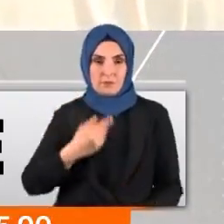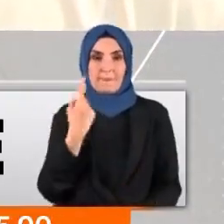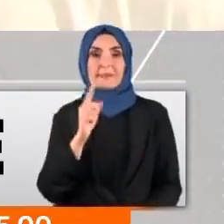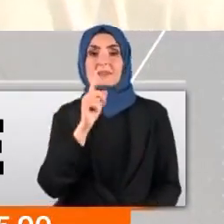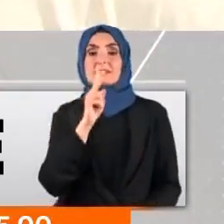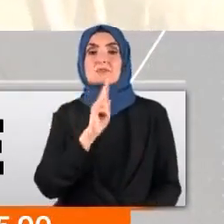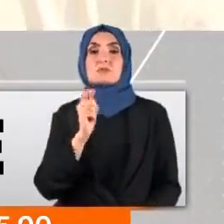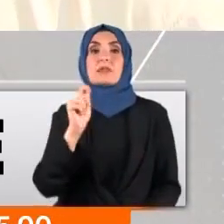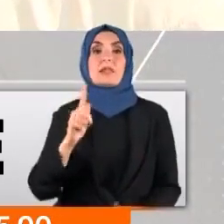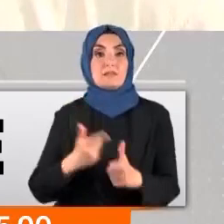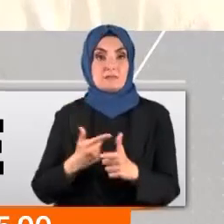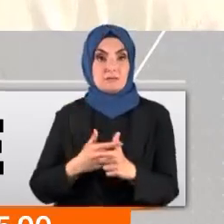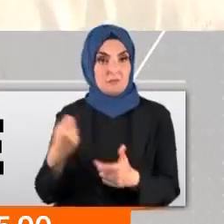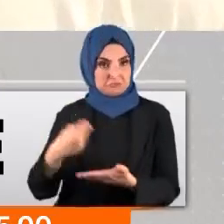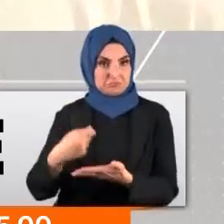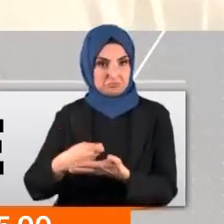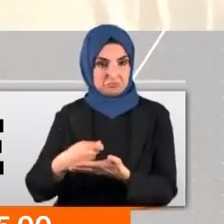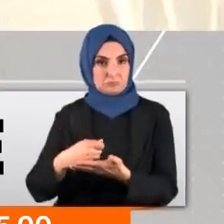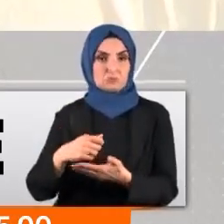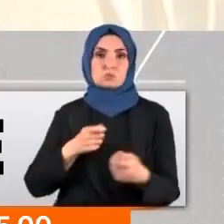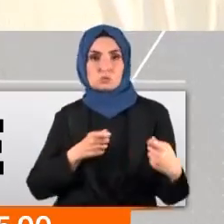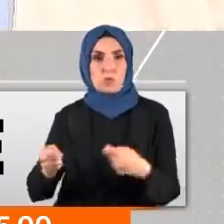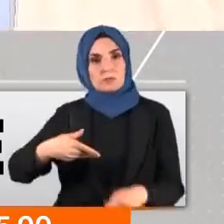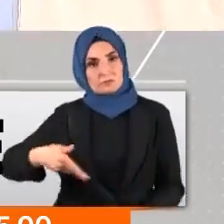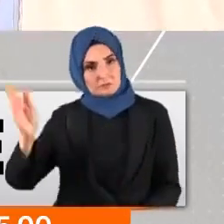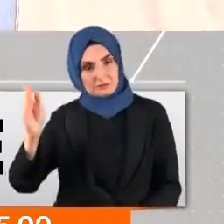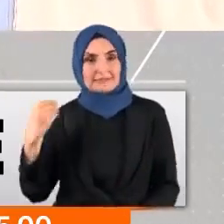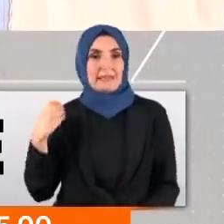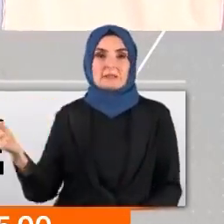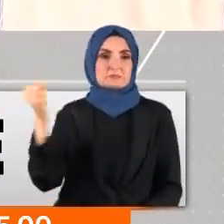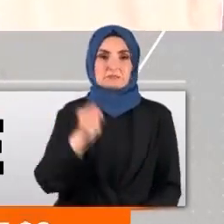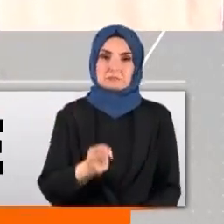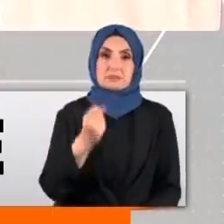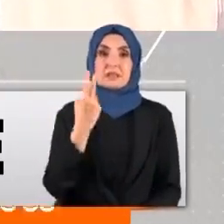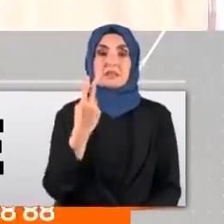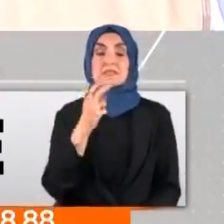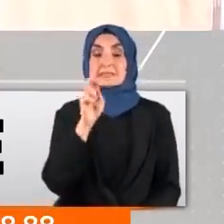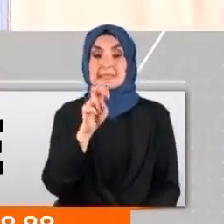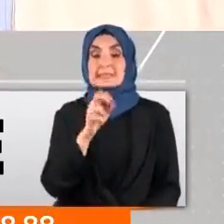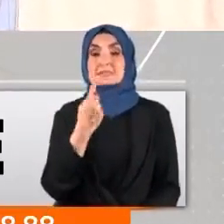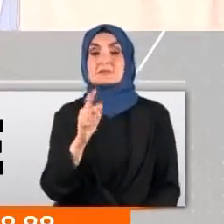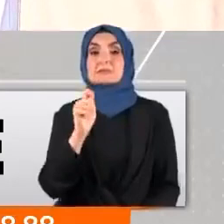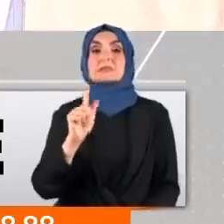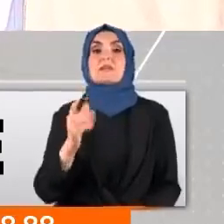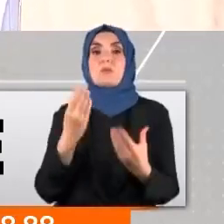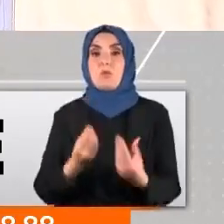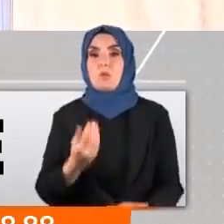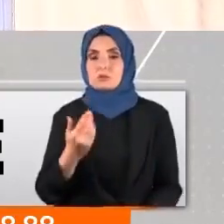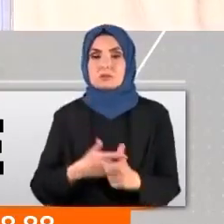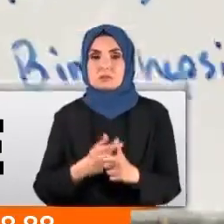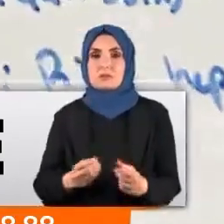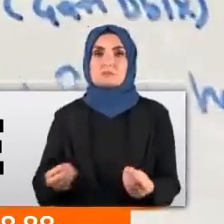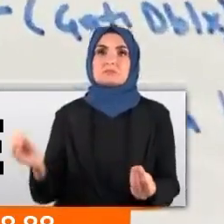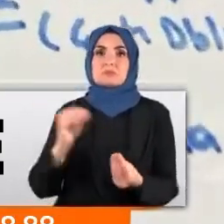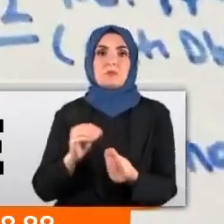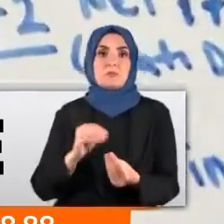emlak kiracıyı çıkartıyor abi. 8000 lira kira diyor abi. Yazık günah. 1500, 2000'den fazlaya veremiyordu. Şimdi kiralar çıkmış